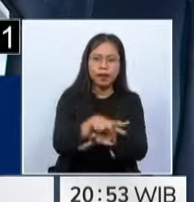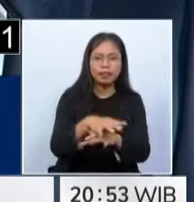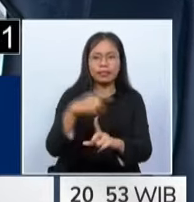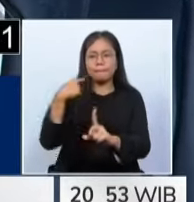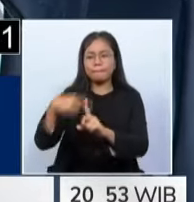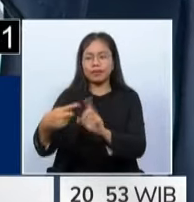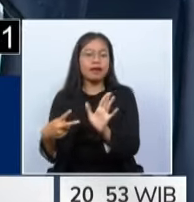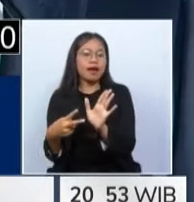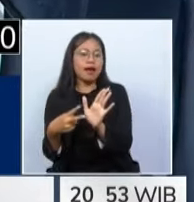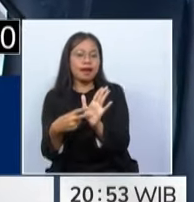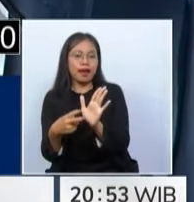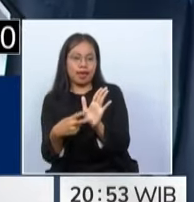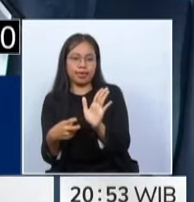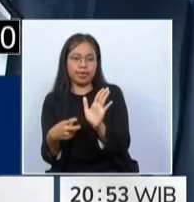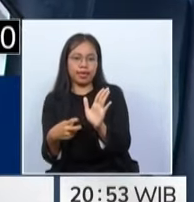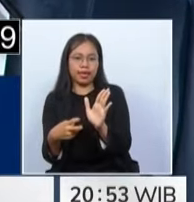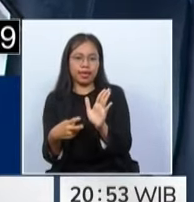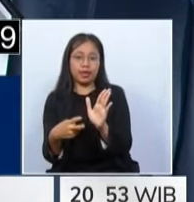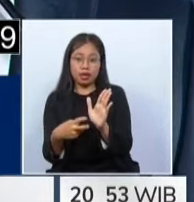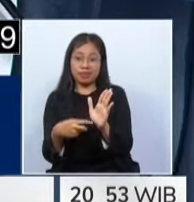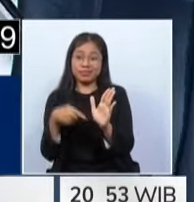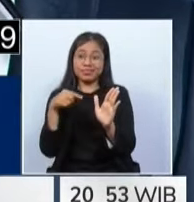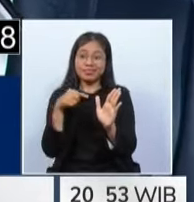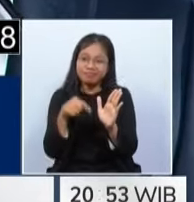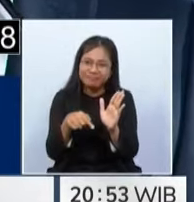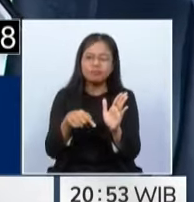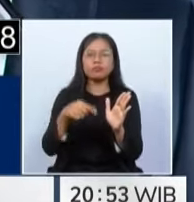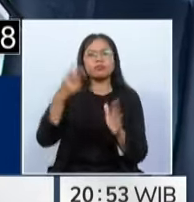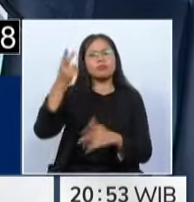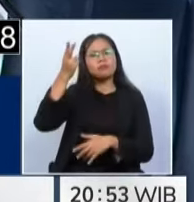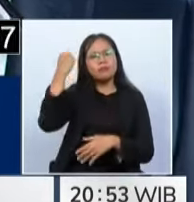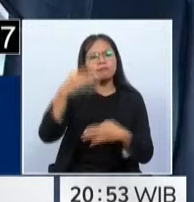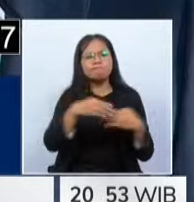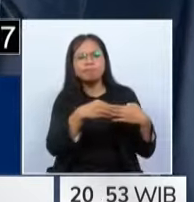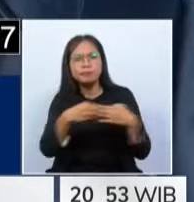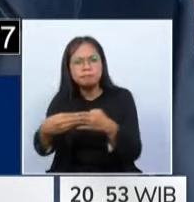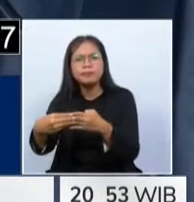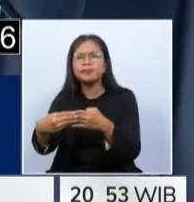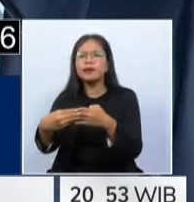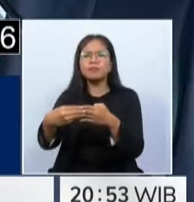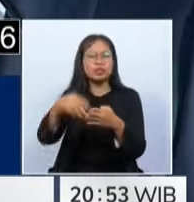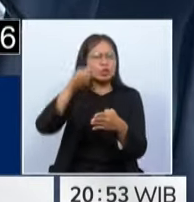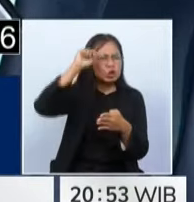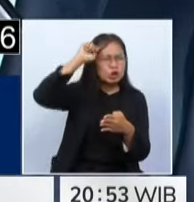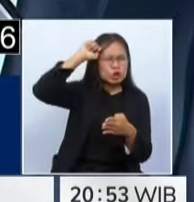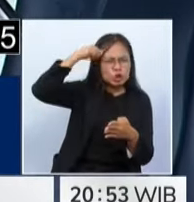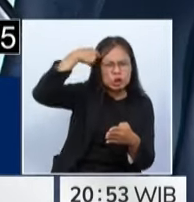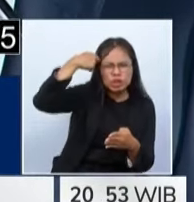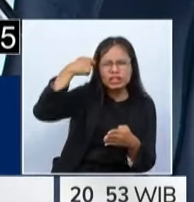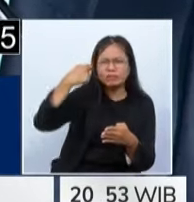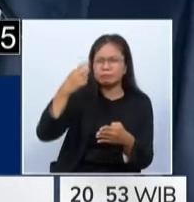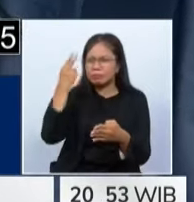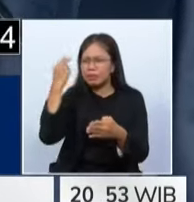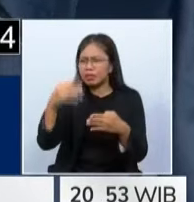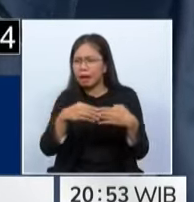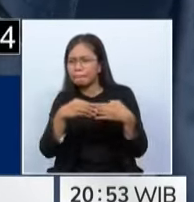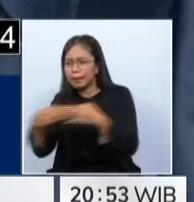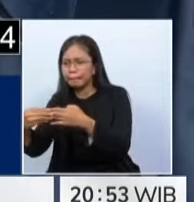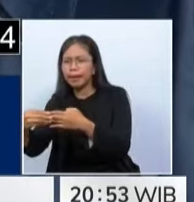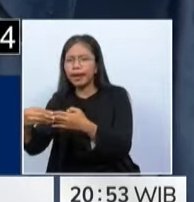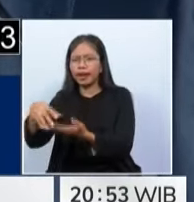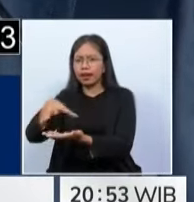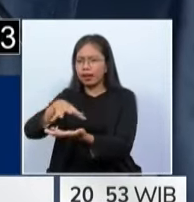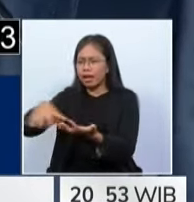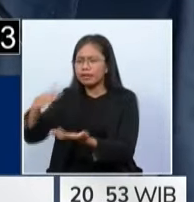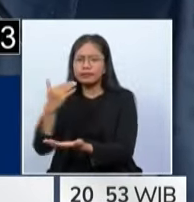itu yang membedakan antara kepemimpinan yang kompleks dengan yang sederhana nah pertanyaan yang ingin saya sampaikan kepada